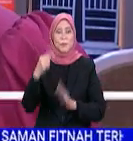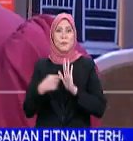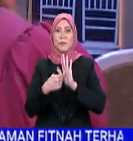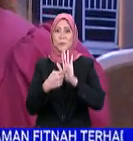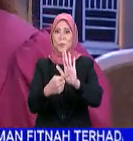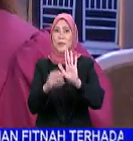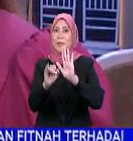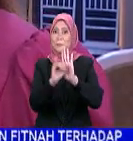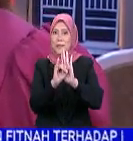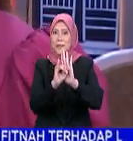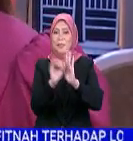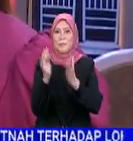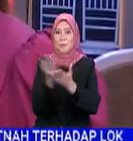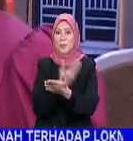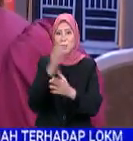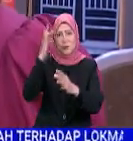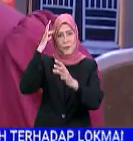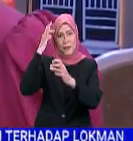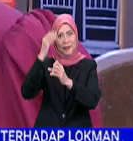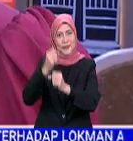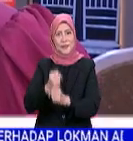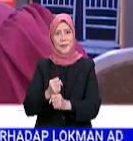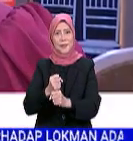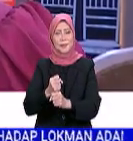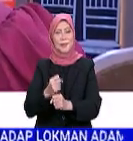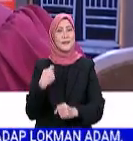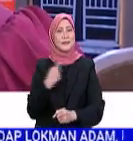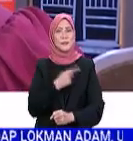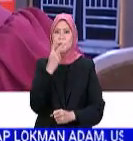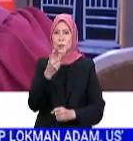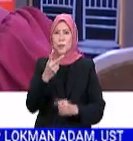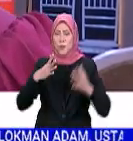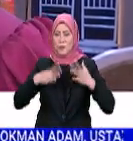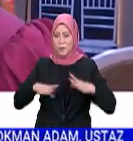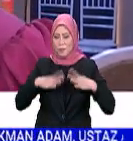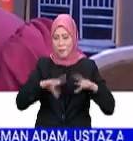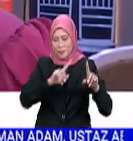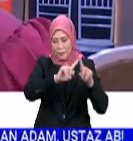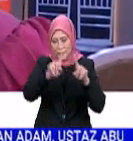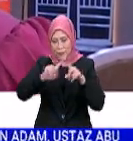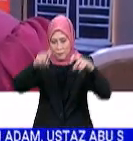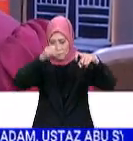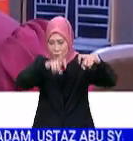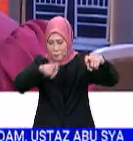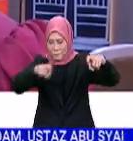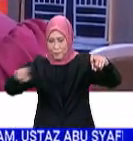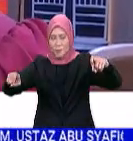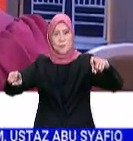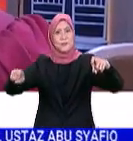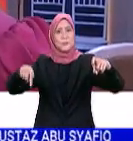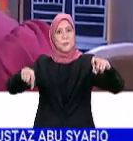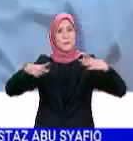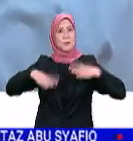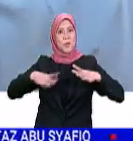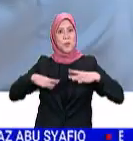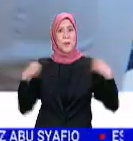tampil dengan imej baru dengan lebih yakin ah tapi sudah tengok koleksi-koleksi pakaian cycle automatically